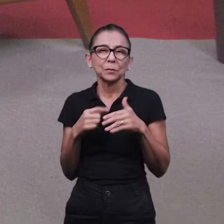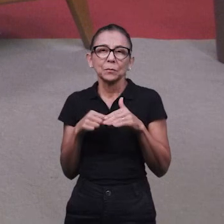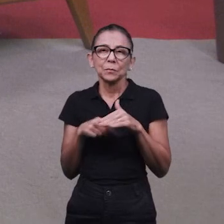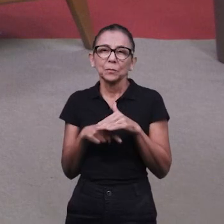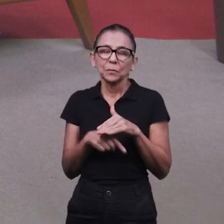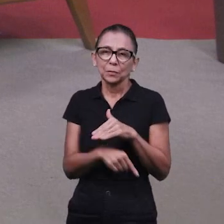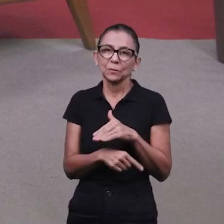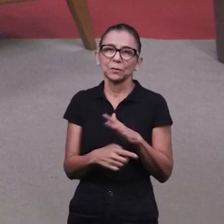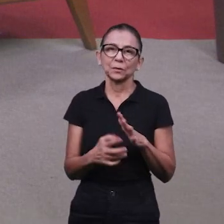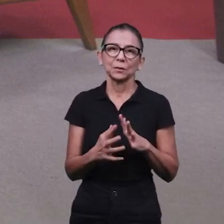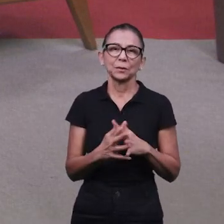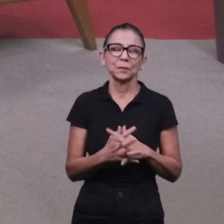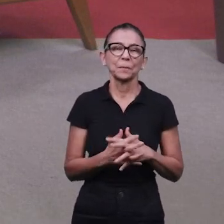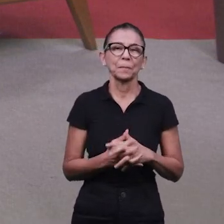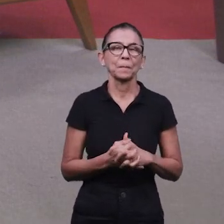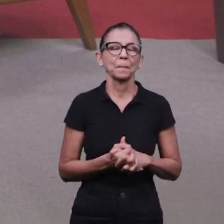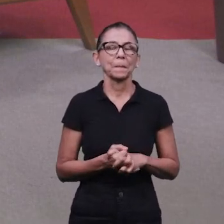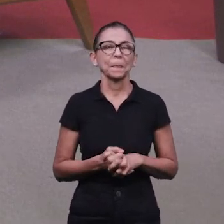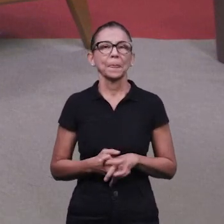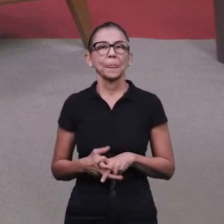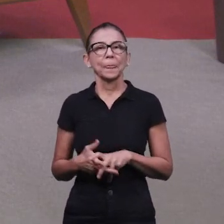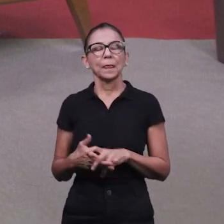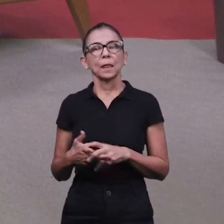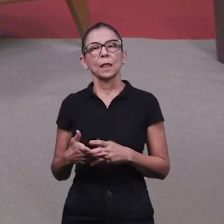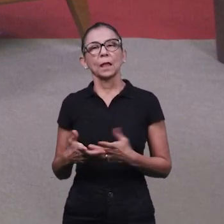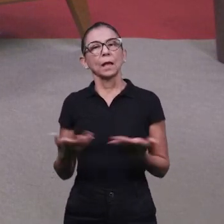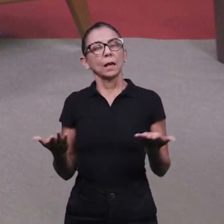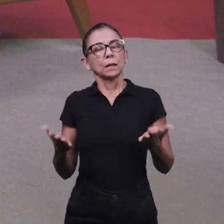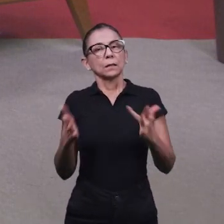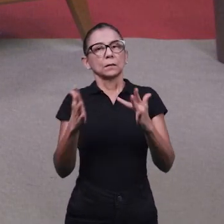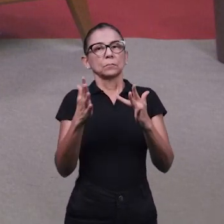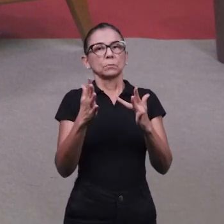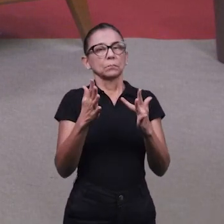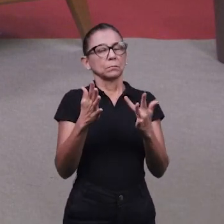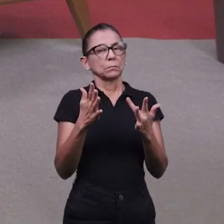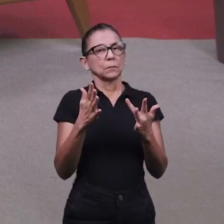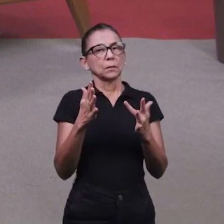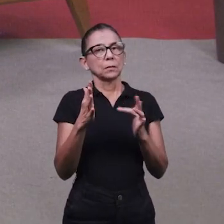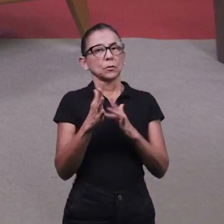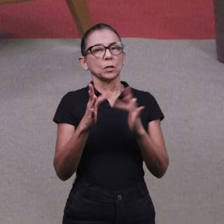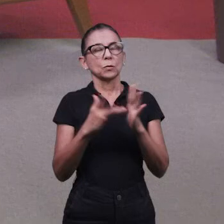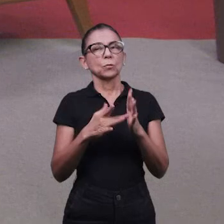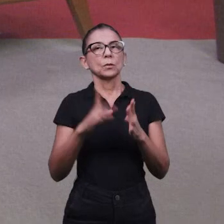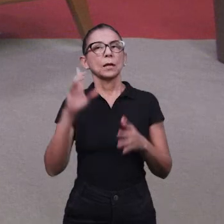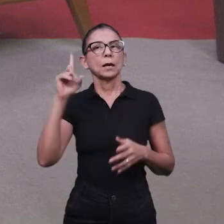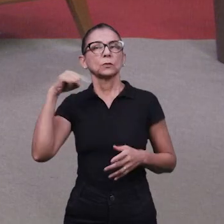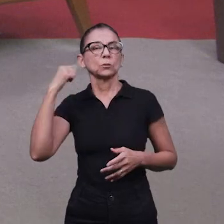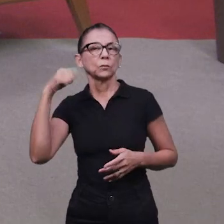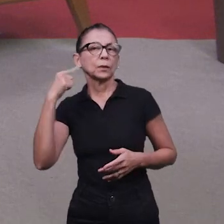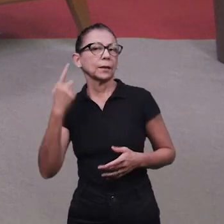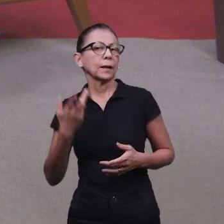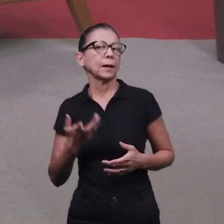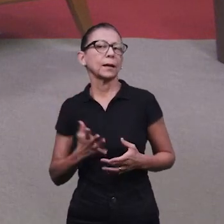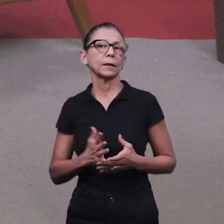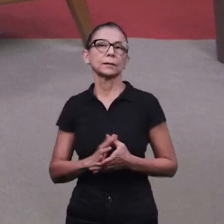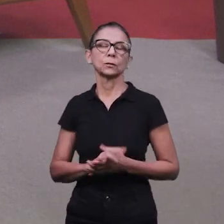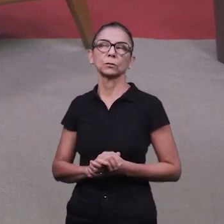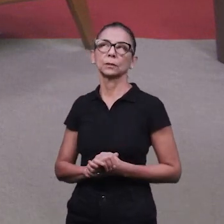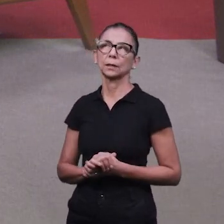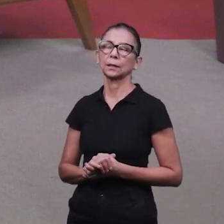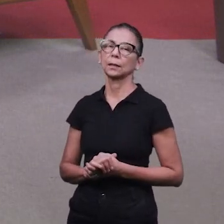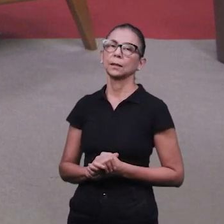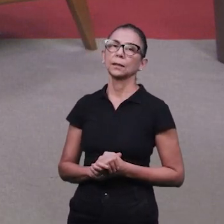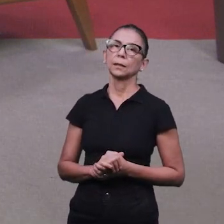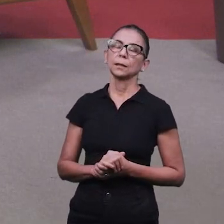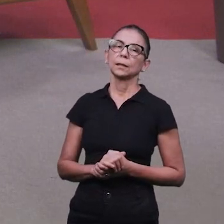comme Sergio a dit, on parle sur le péché, Jésus, l'avocat. Non, ce texte parle